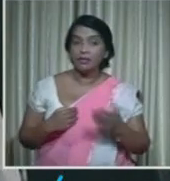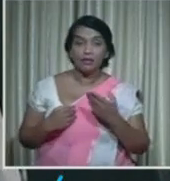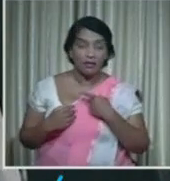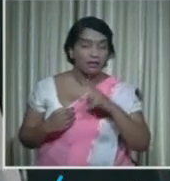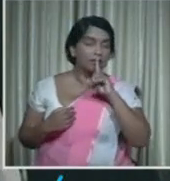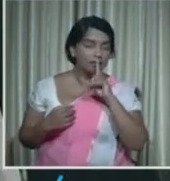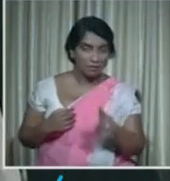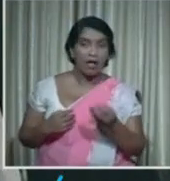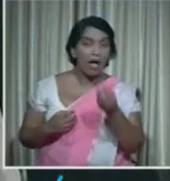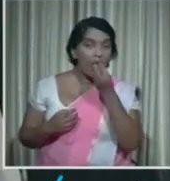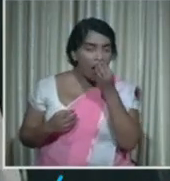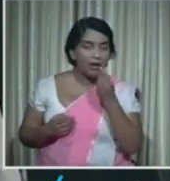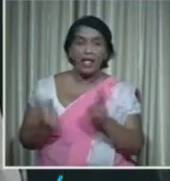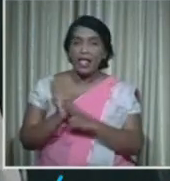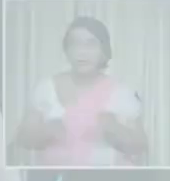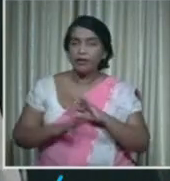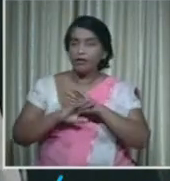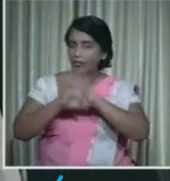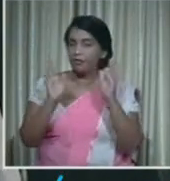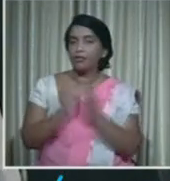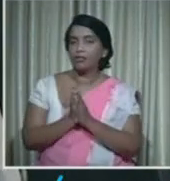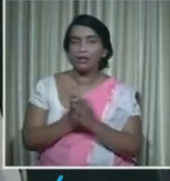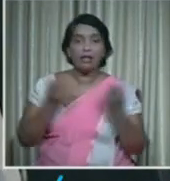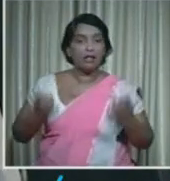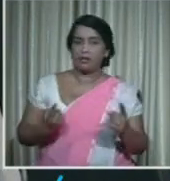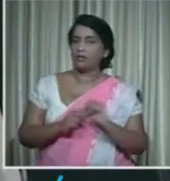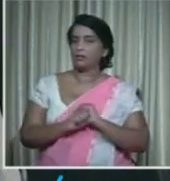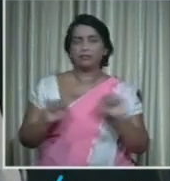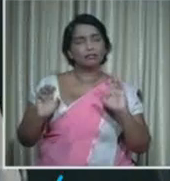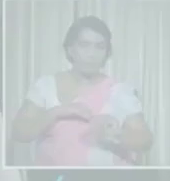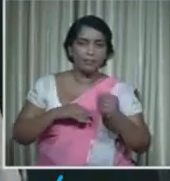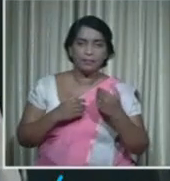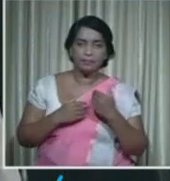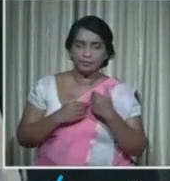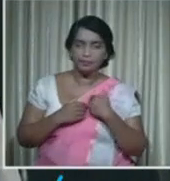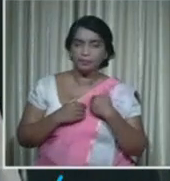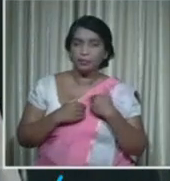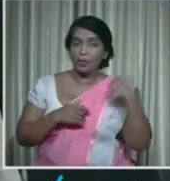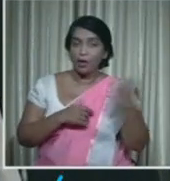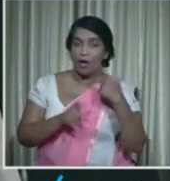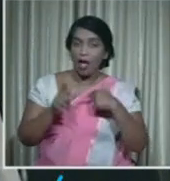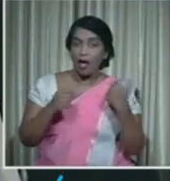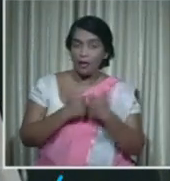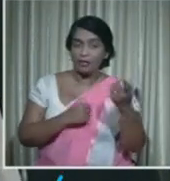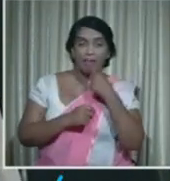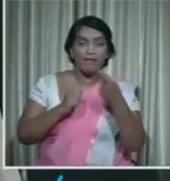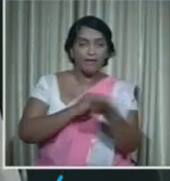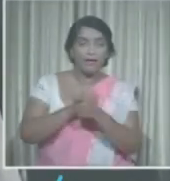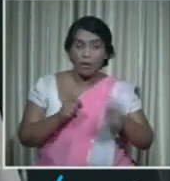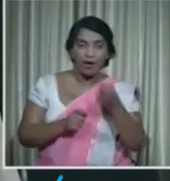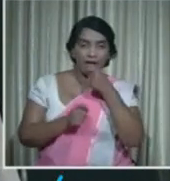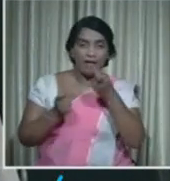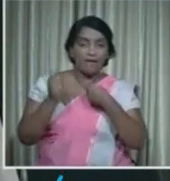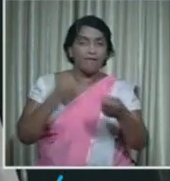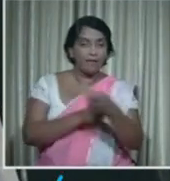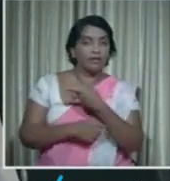තියෙන ඔබතුමාට හාල්වල එළවලුවල ඒ භෝගවල කිසිදු හිඟයක් ඇති නොවෙන්න වග බලා ගන්න පුළුවන්. එන වෙන අලුත් අවුරුද්දට අපේ වීලේ මණ්ඩලේ අපි ගත්ත වී තියෙනවා.